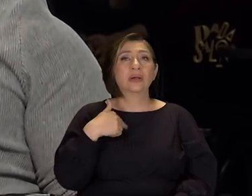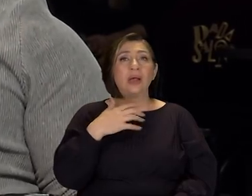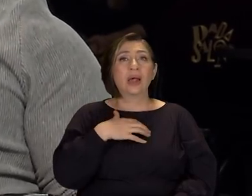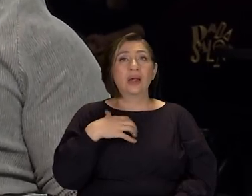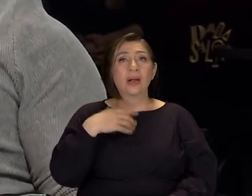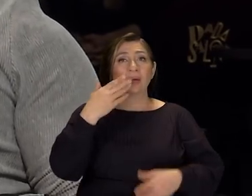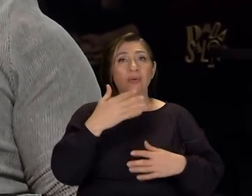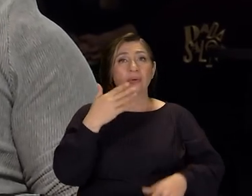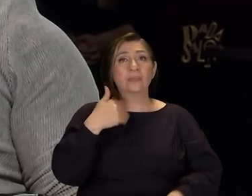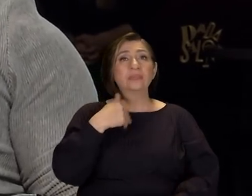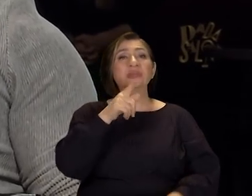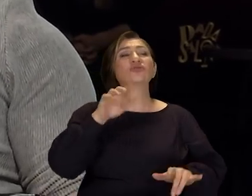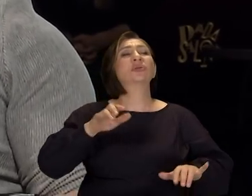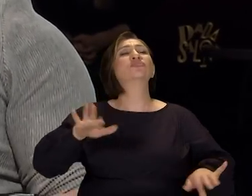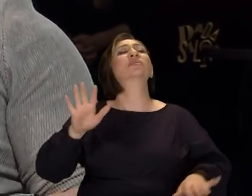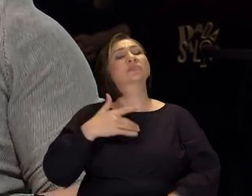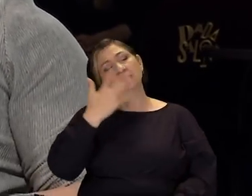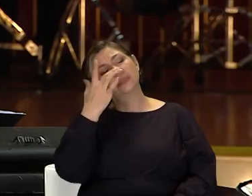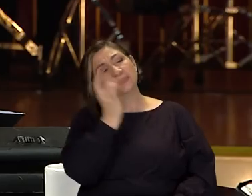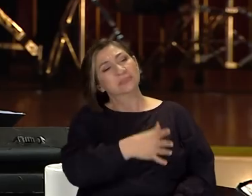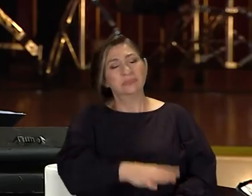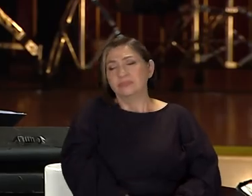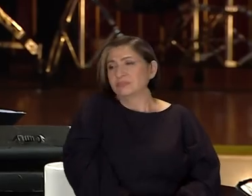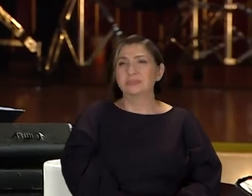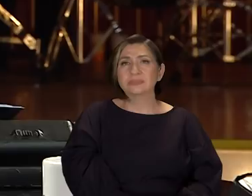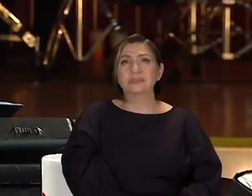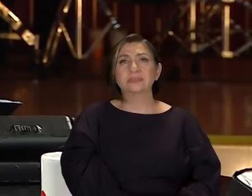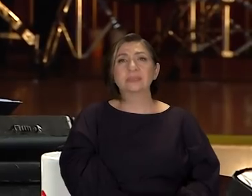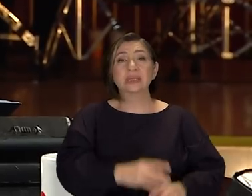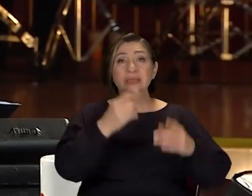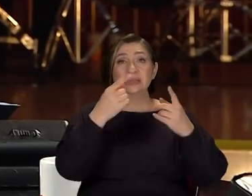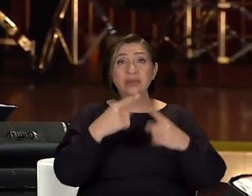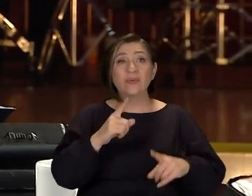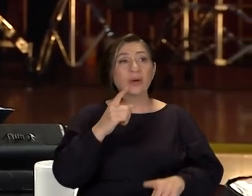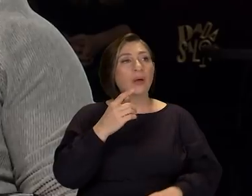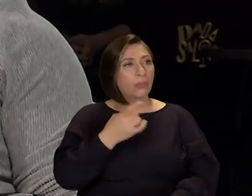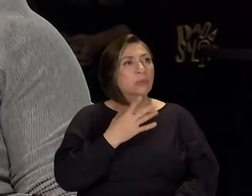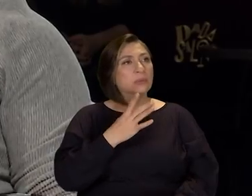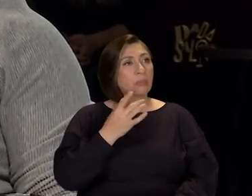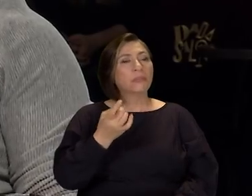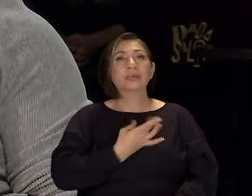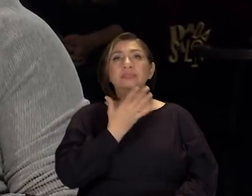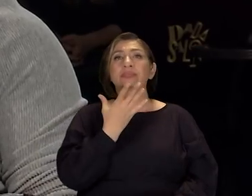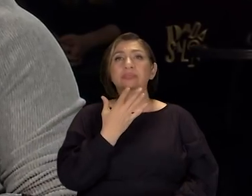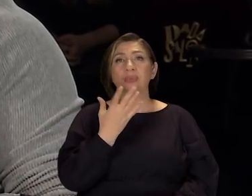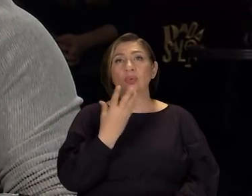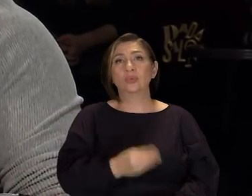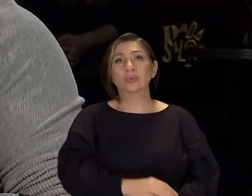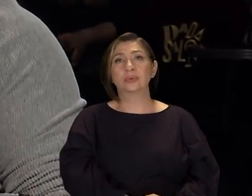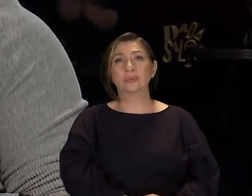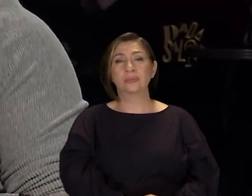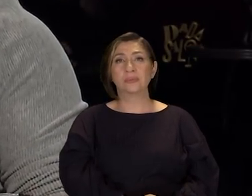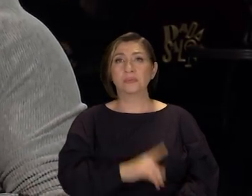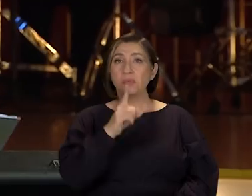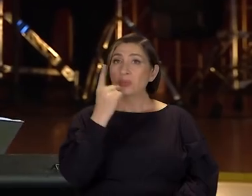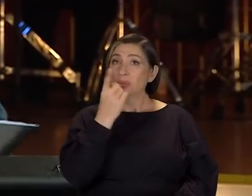takdim yapıyor. Ana. Ben size falan çalmayacağım artık demişim. Ana. Onlar da sınav bir şey olmaz zannettim. Attılar sınav vermemekten. Oldu yani. Ya böyle bir